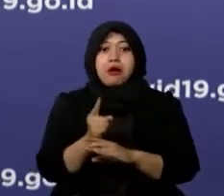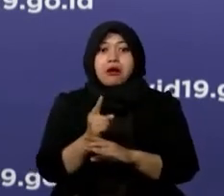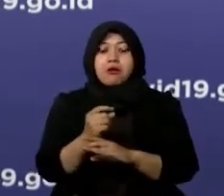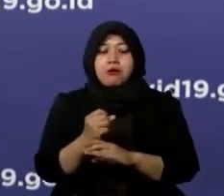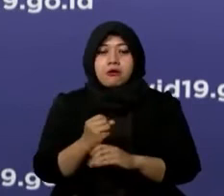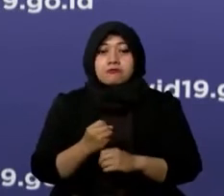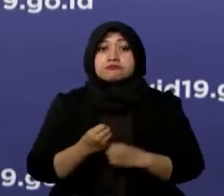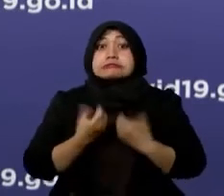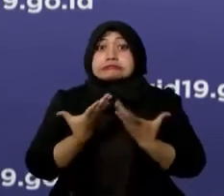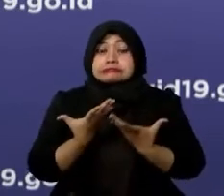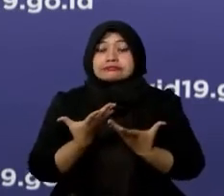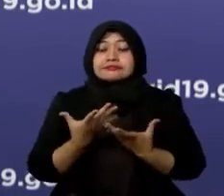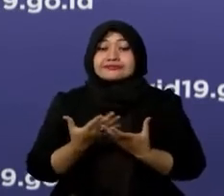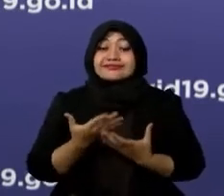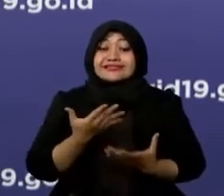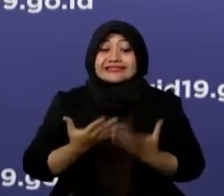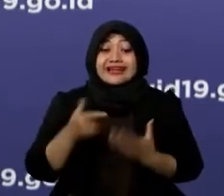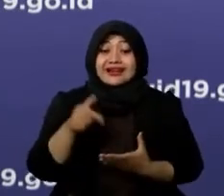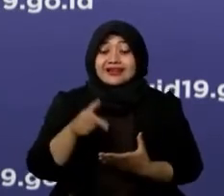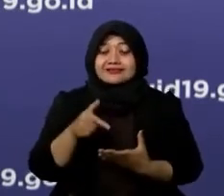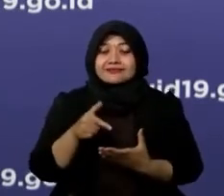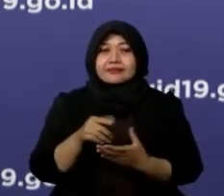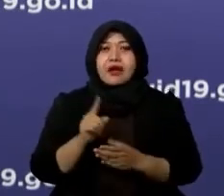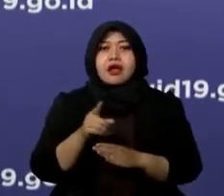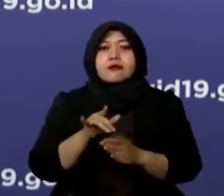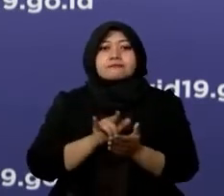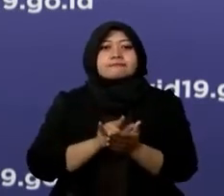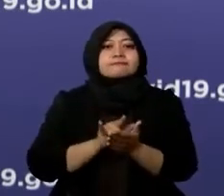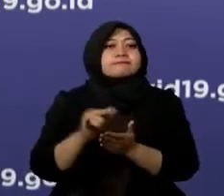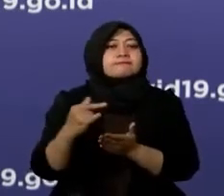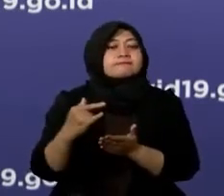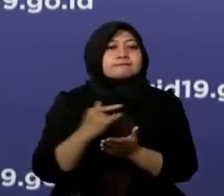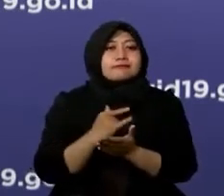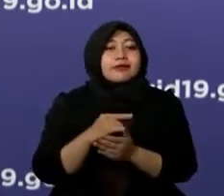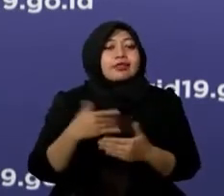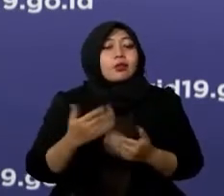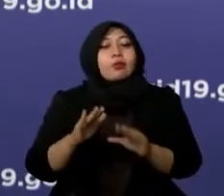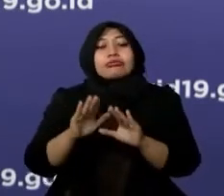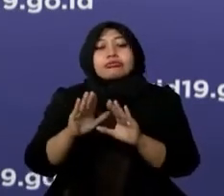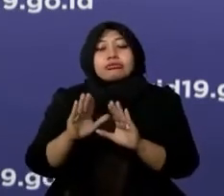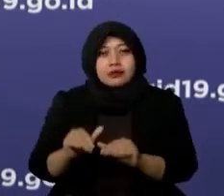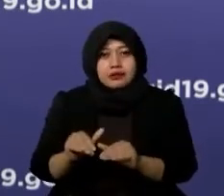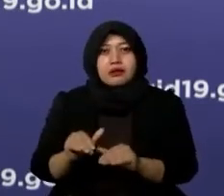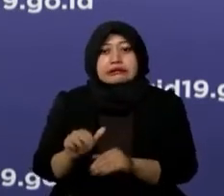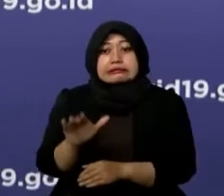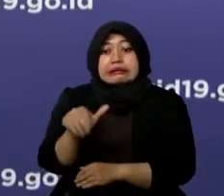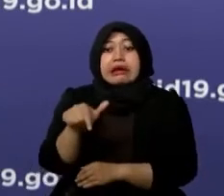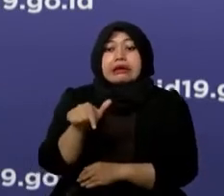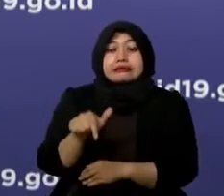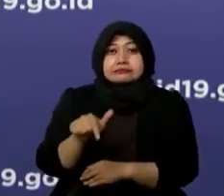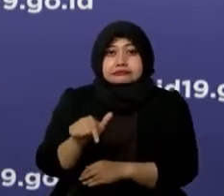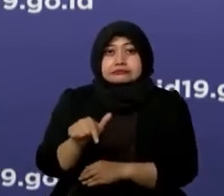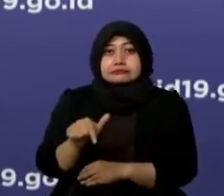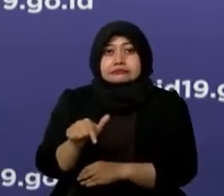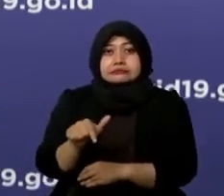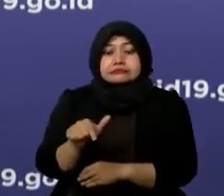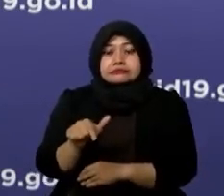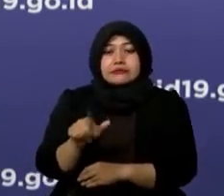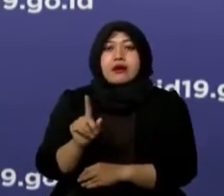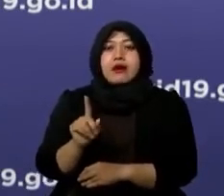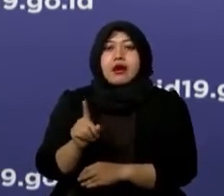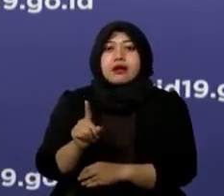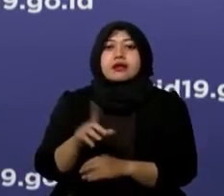ini, dia melaksanakan perjalanan atau tinggal di satu daerah di mana